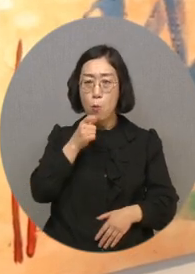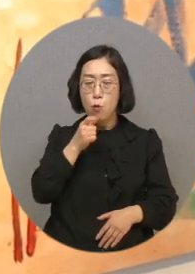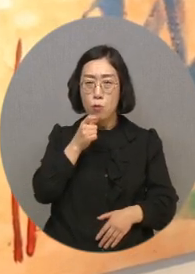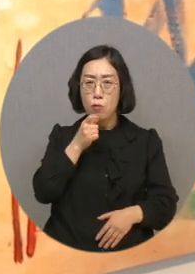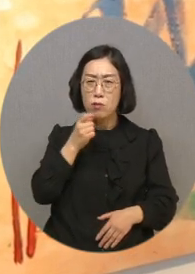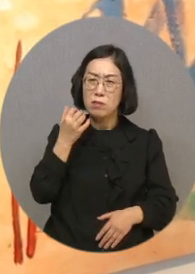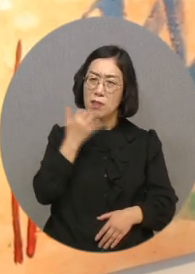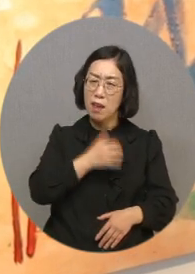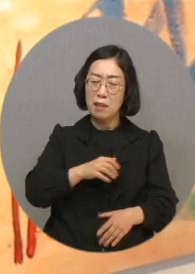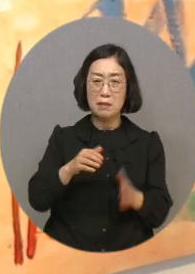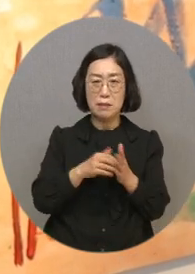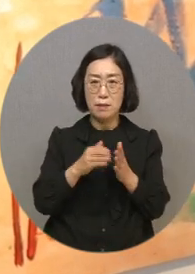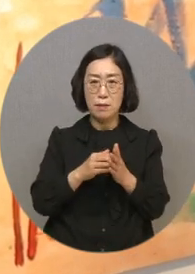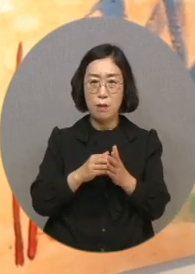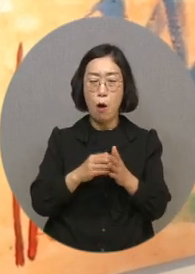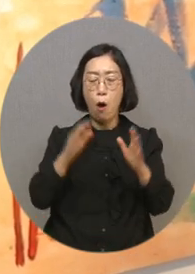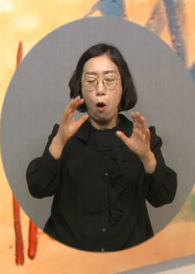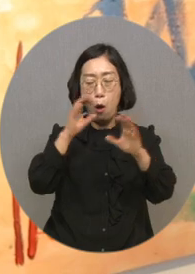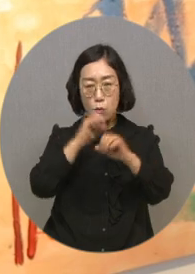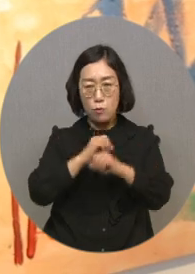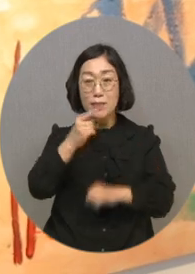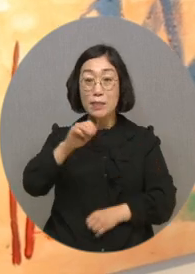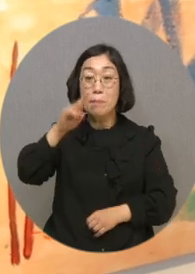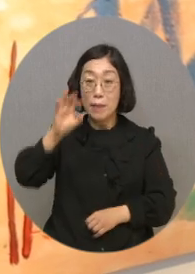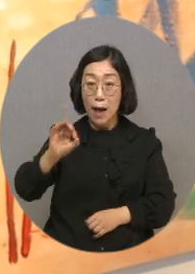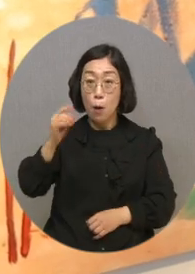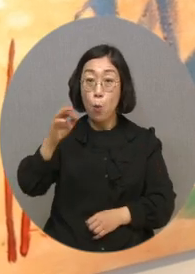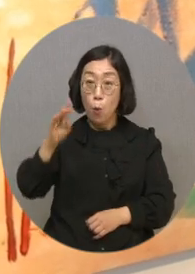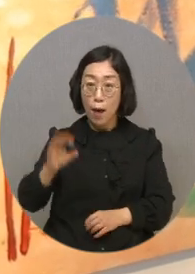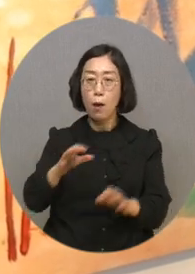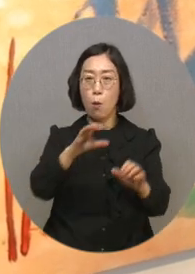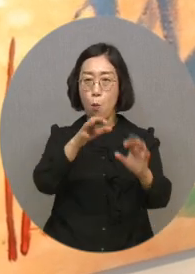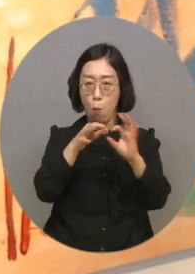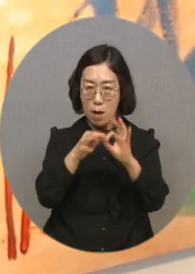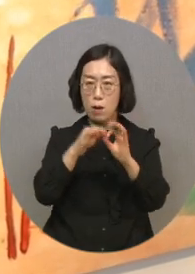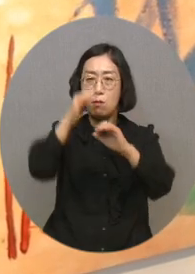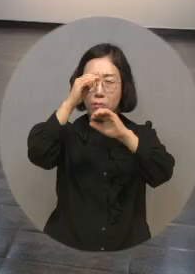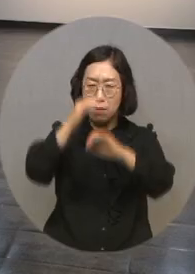아니라 음양오행의 의미로 작동하고 있습니다.